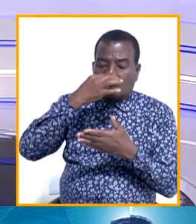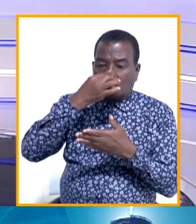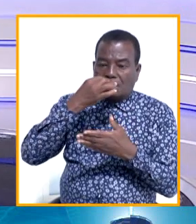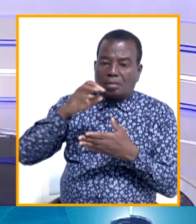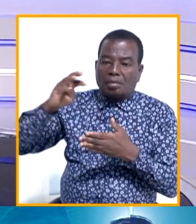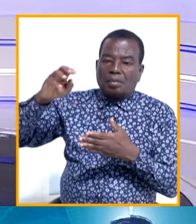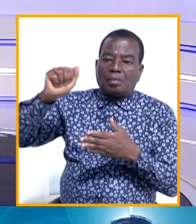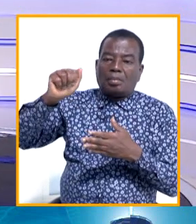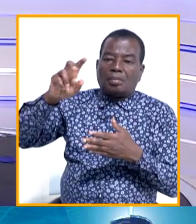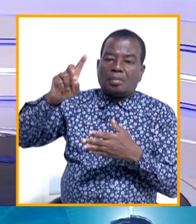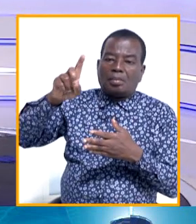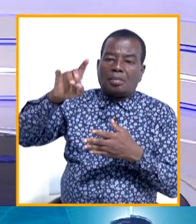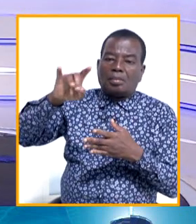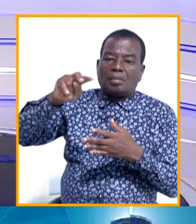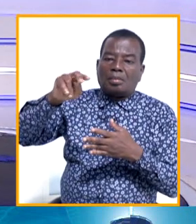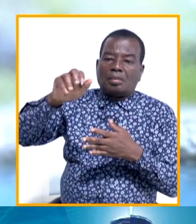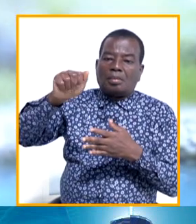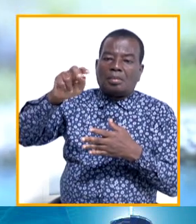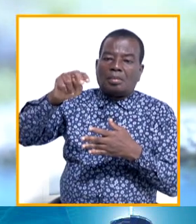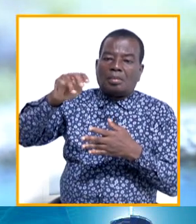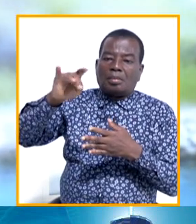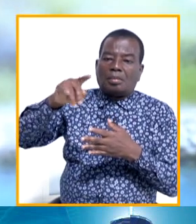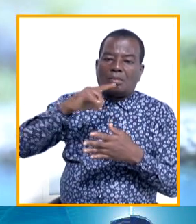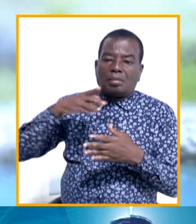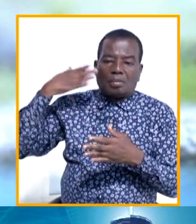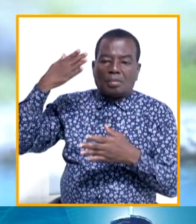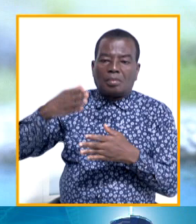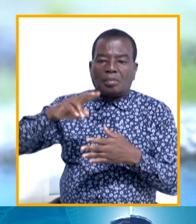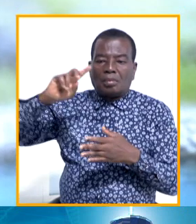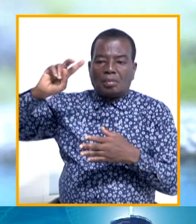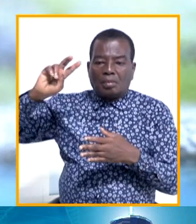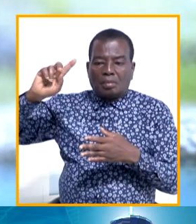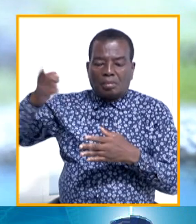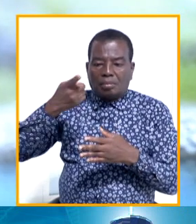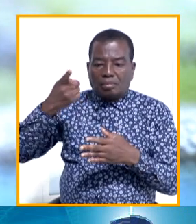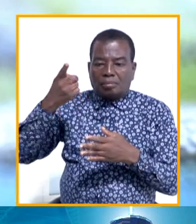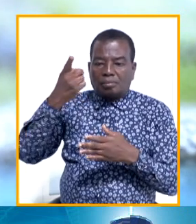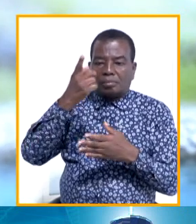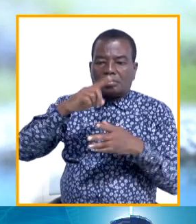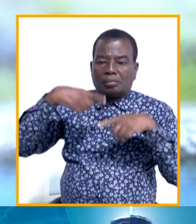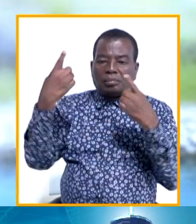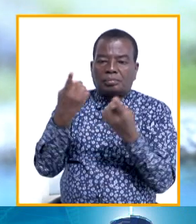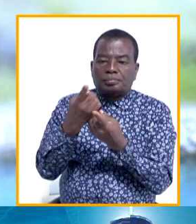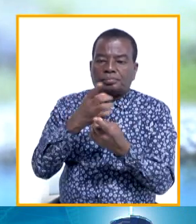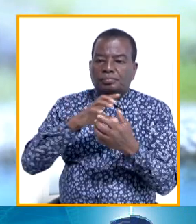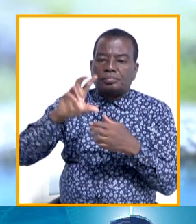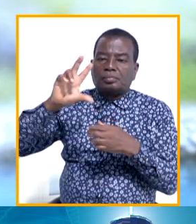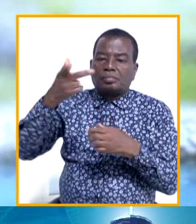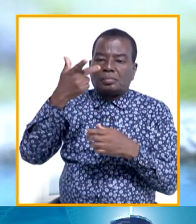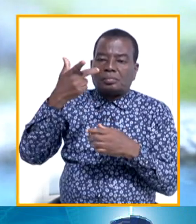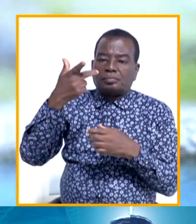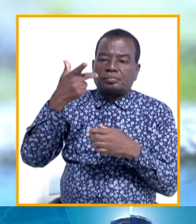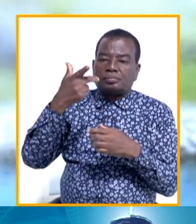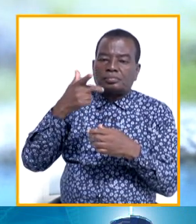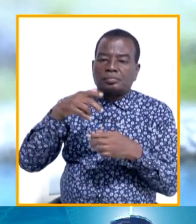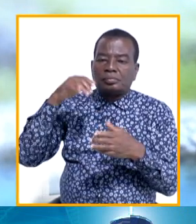dont la le département donc vera sa première promotion 3e à la rentrée prochaine l'établissement vient de recevoir un